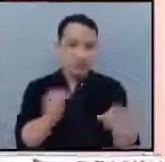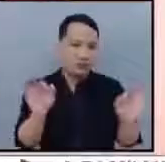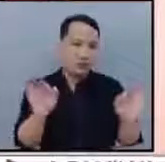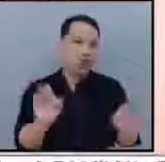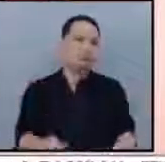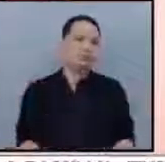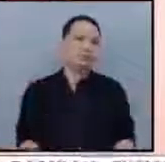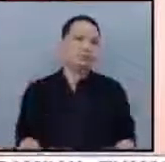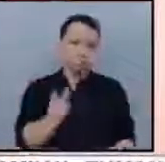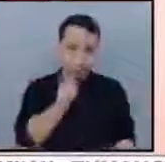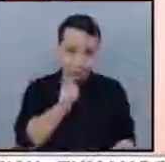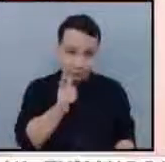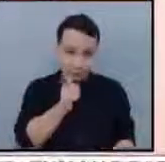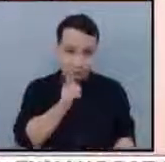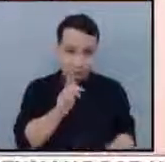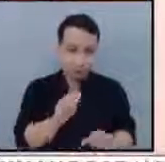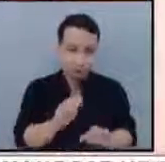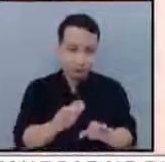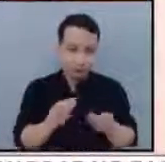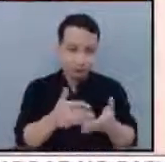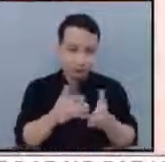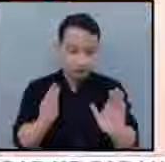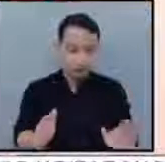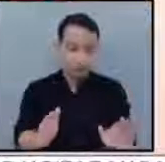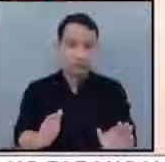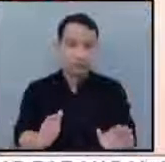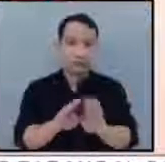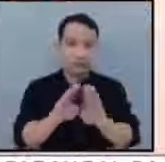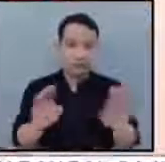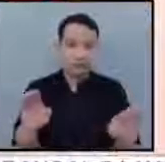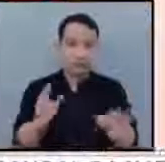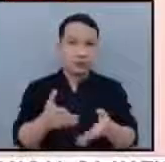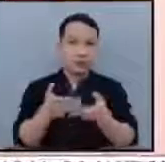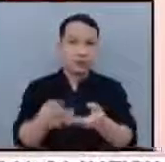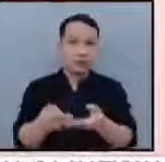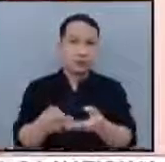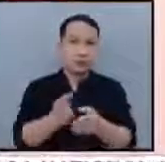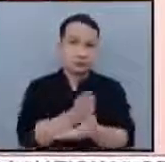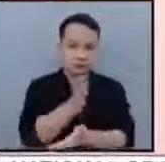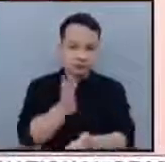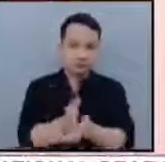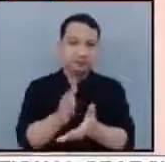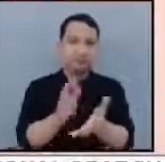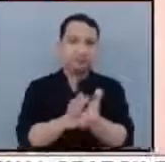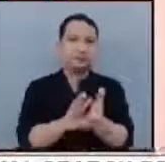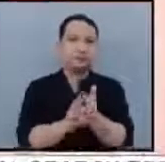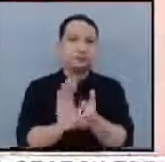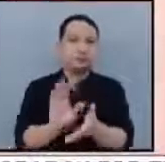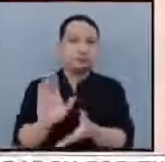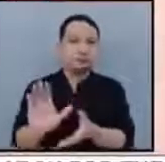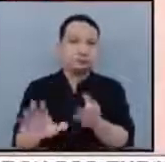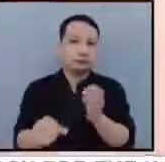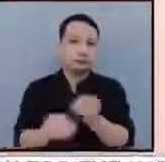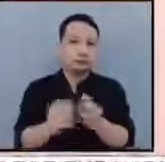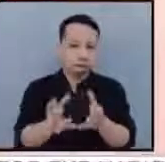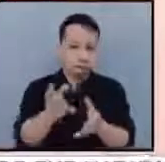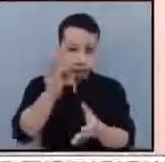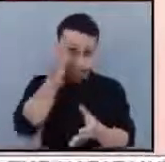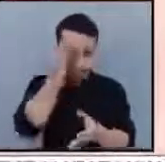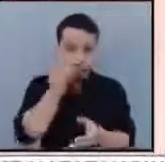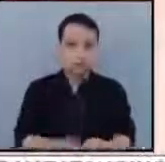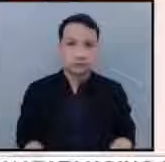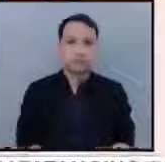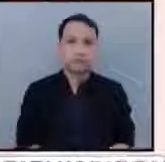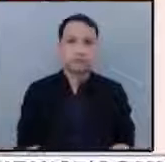mga kabataan doon sa Kope ng Tubalugo para sila ay pumunta sa school, para sila ay matuto. And we have